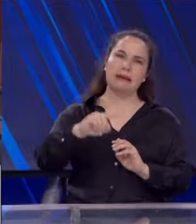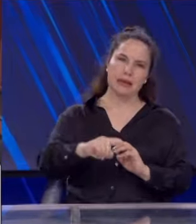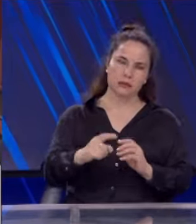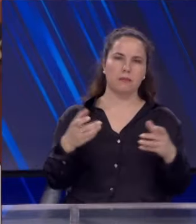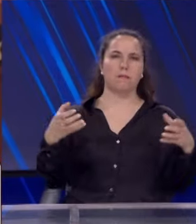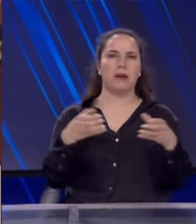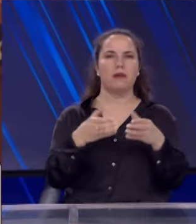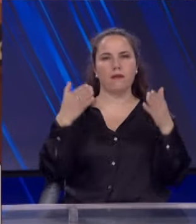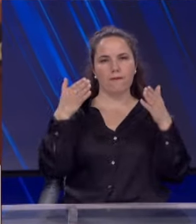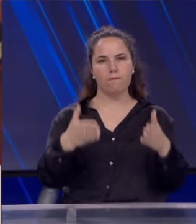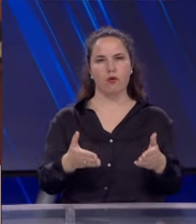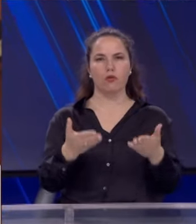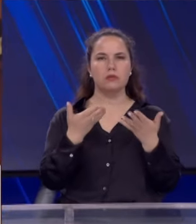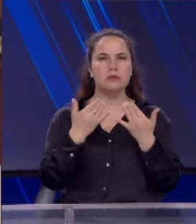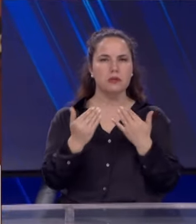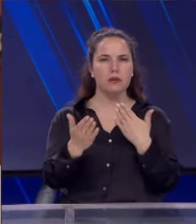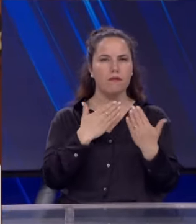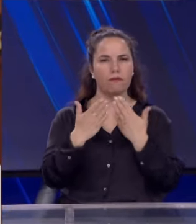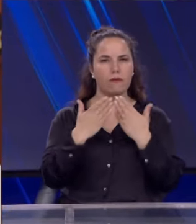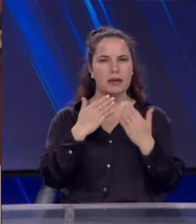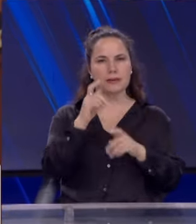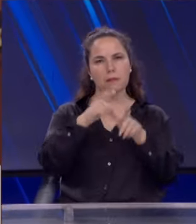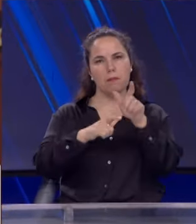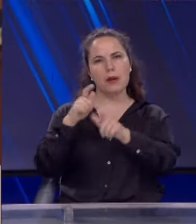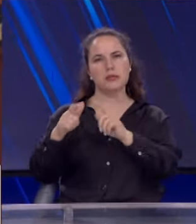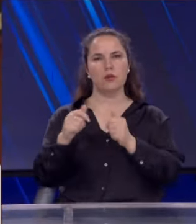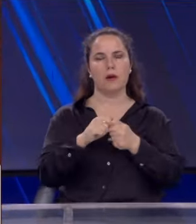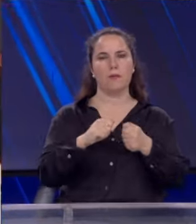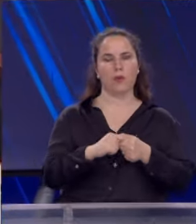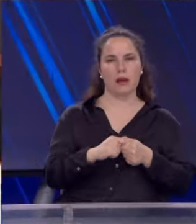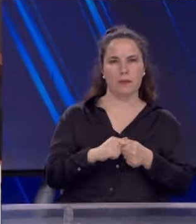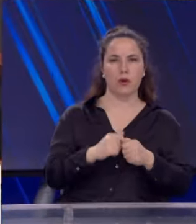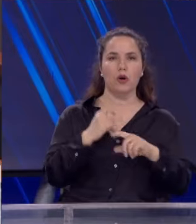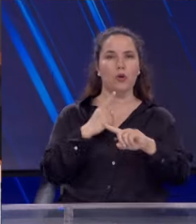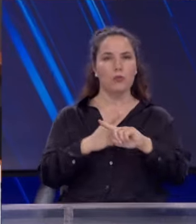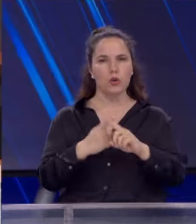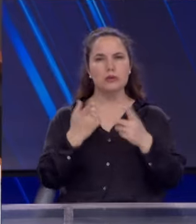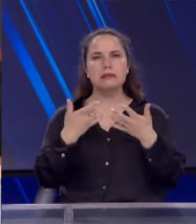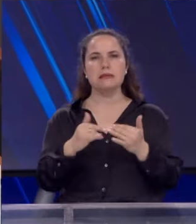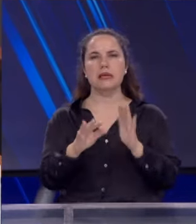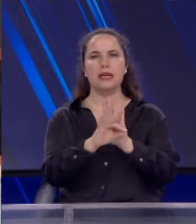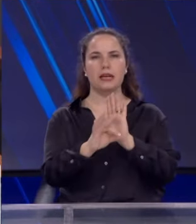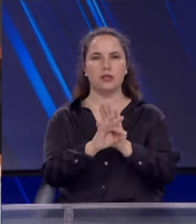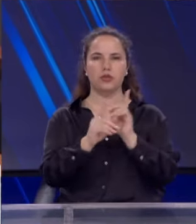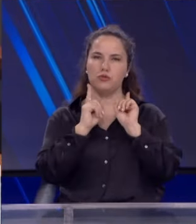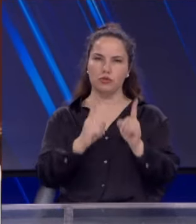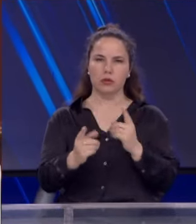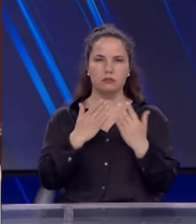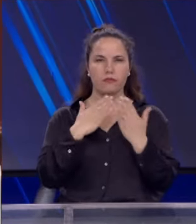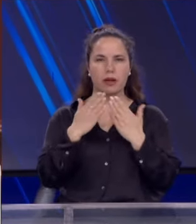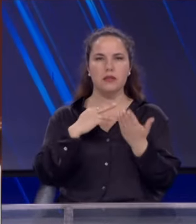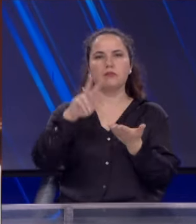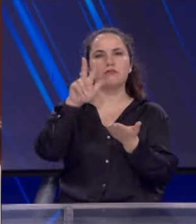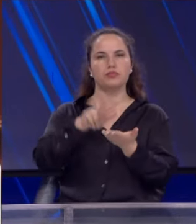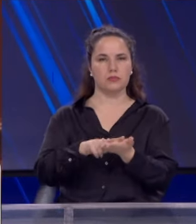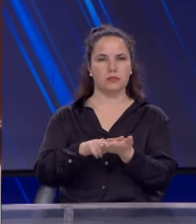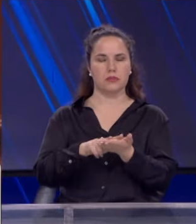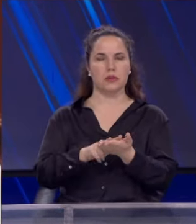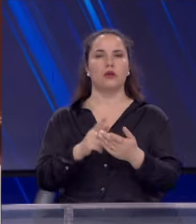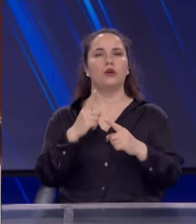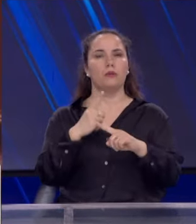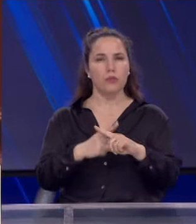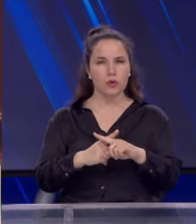vetëm tek diskutimet për problemet e qytetarëve, e nuk ka ligje që duhen miratuar. E në kushtet kur opozita do të bllokojë foltoren, pritet që